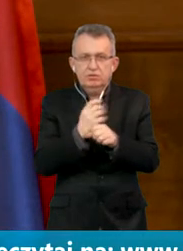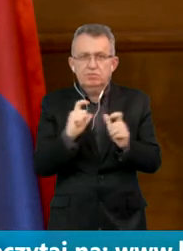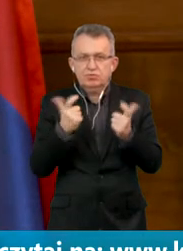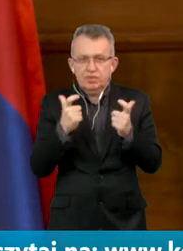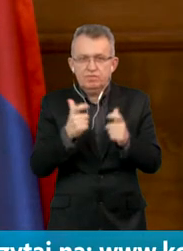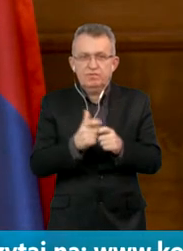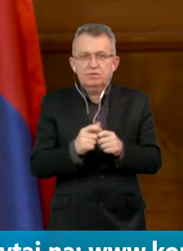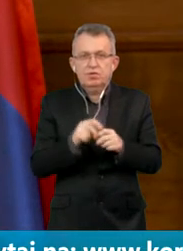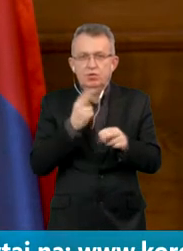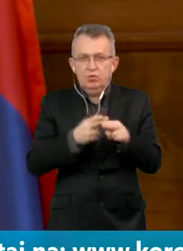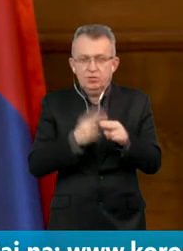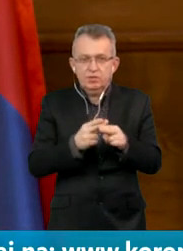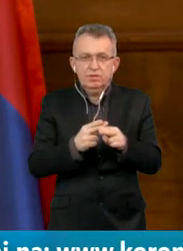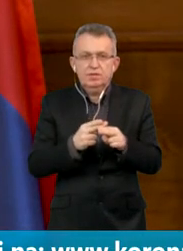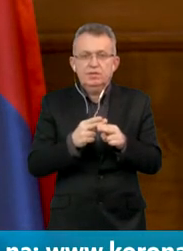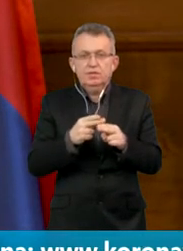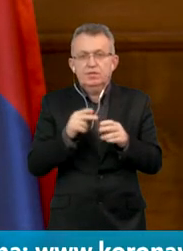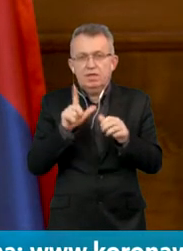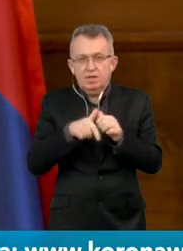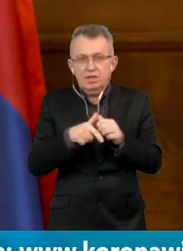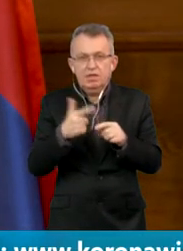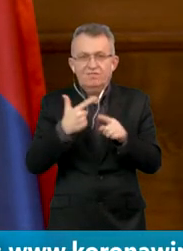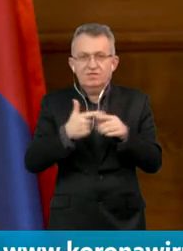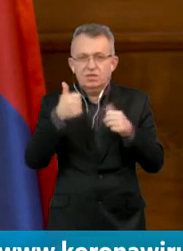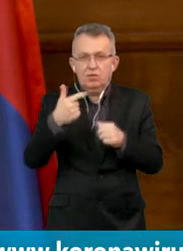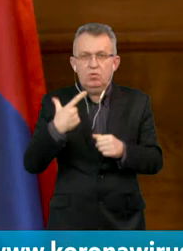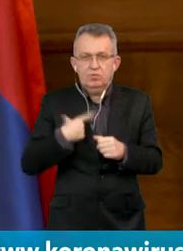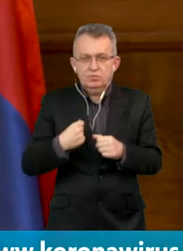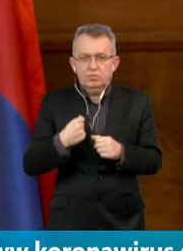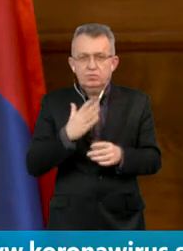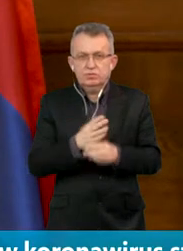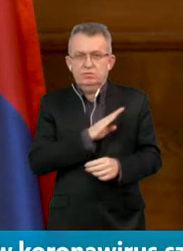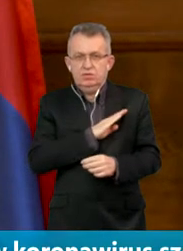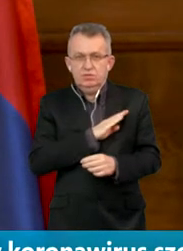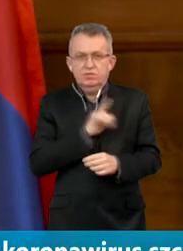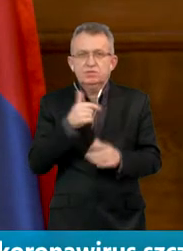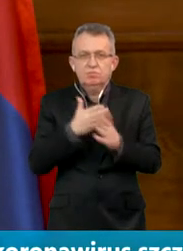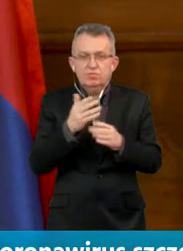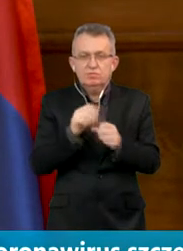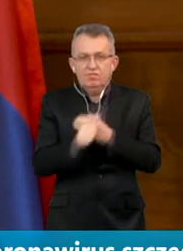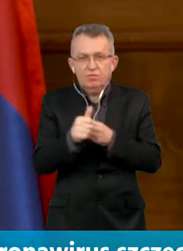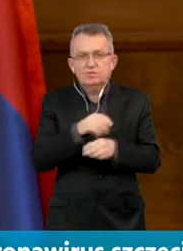przypadków zachorowań. Niestety 21 osób zmarło z tytułu zakażenia